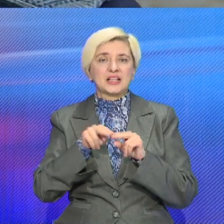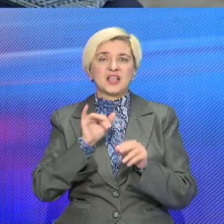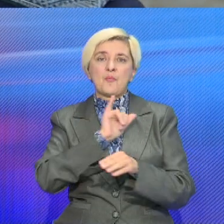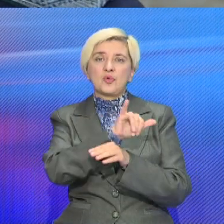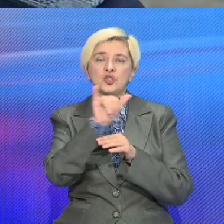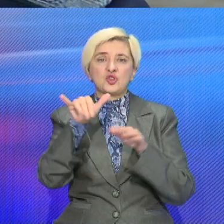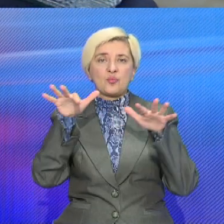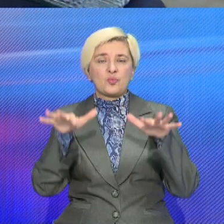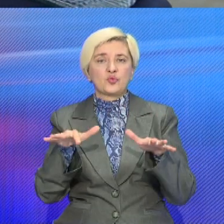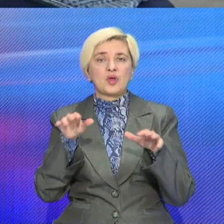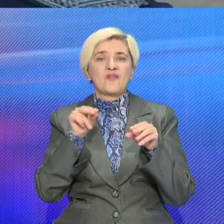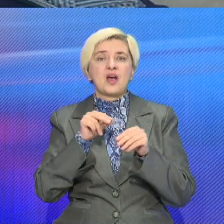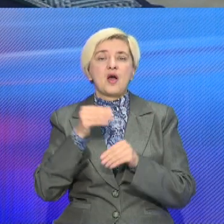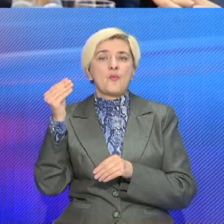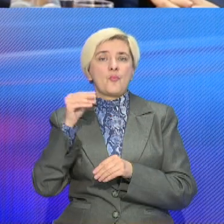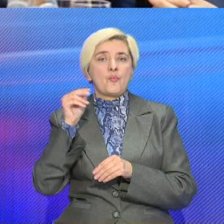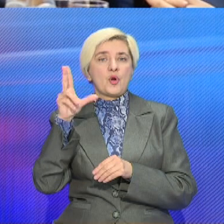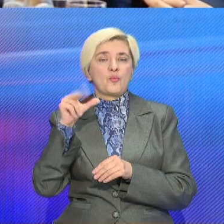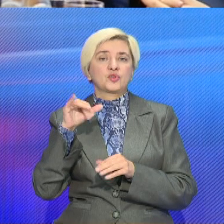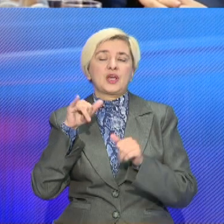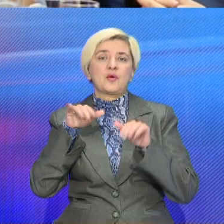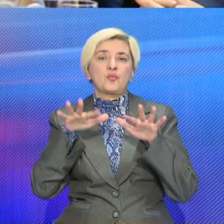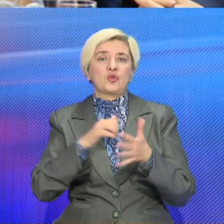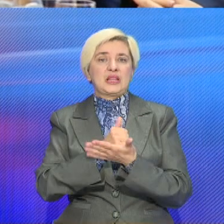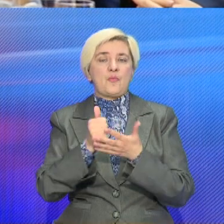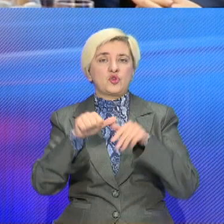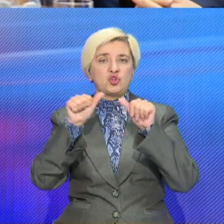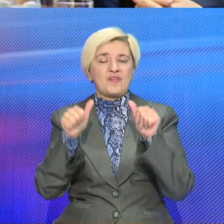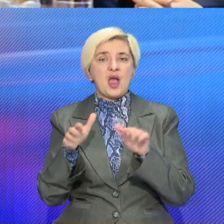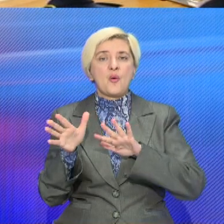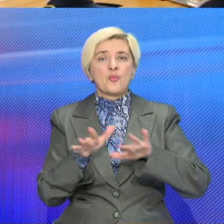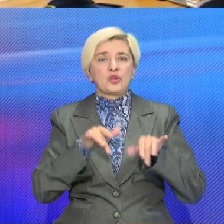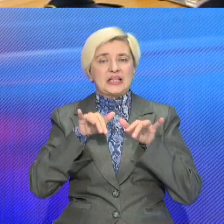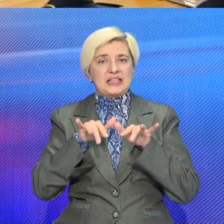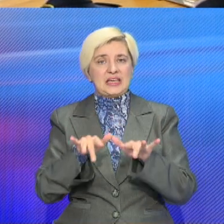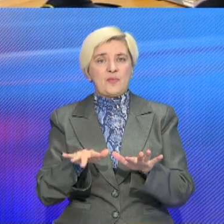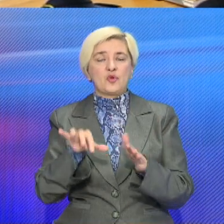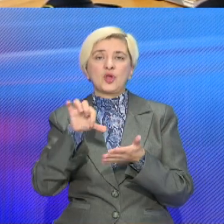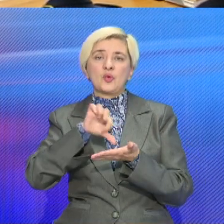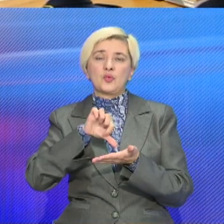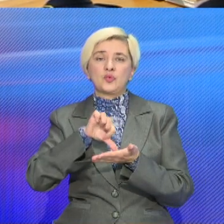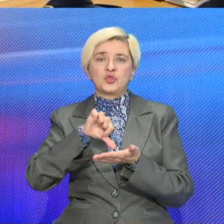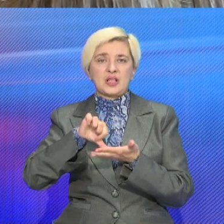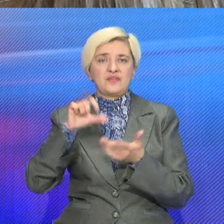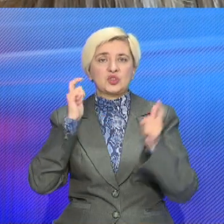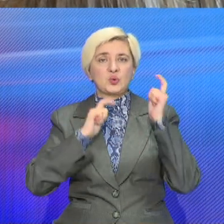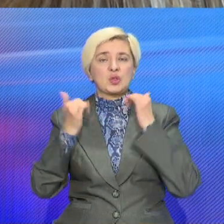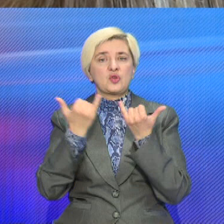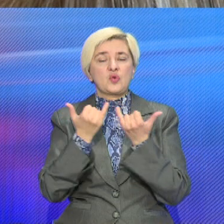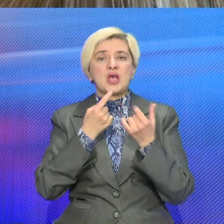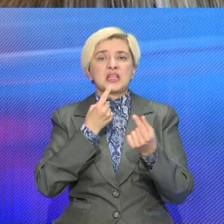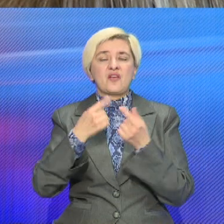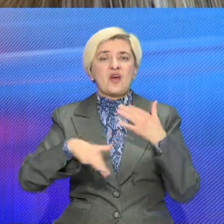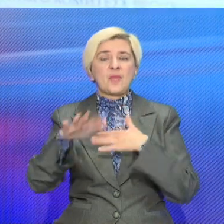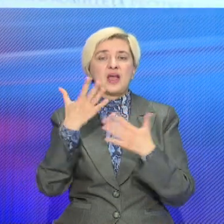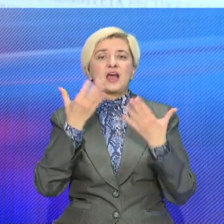пунктов пропуска и пунктов таможенного оформления. Пасля ўрачыстай цырымоніі студэнты і госці сталі ўдзельнікамі дыялогавай пляцоўкі, якая адным дала